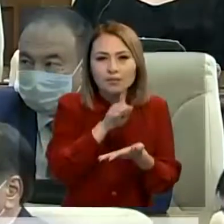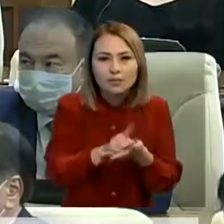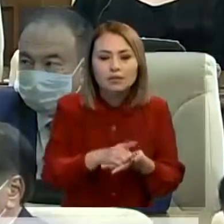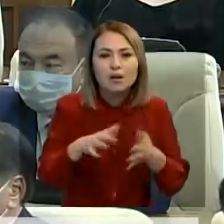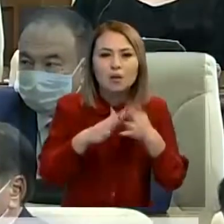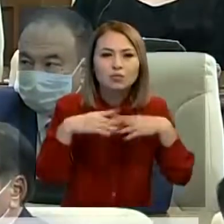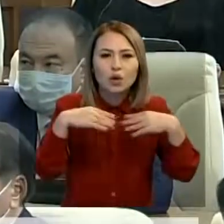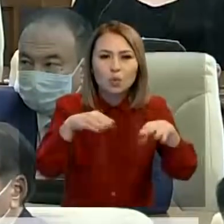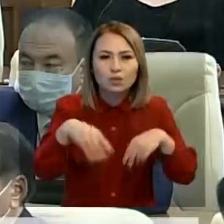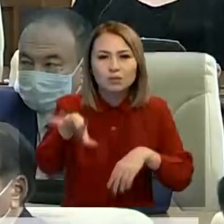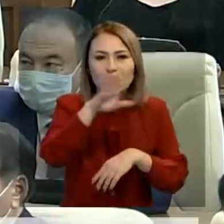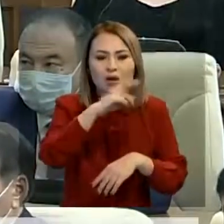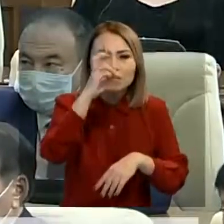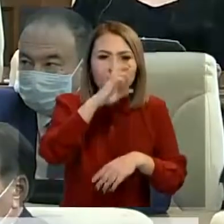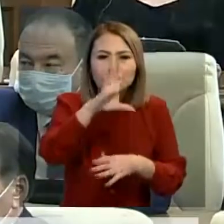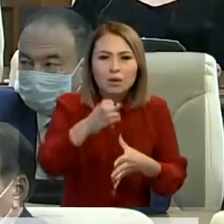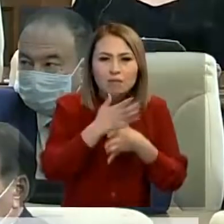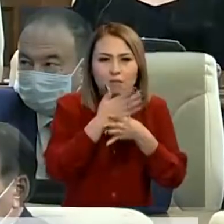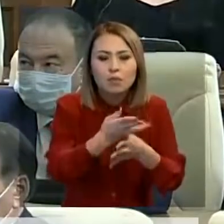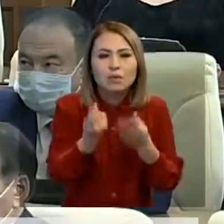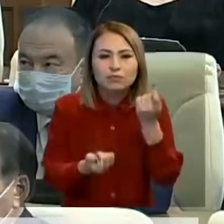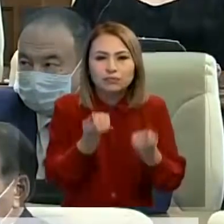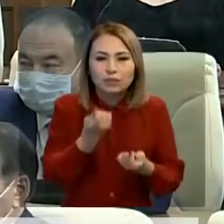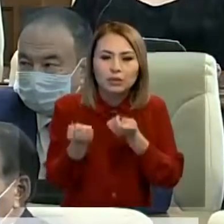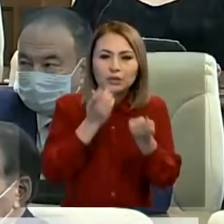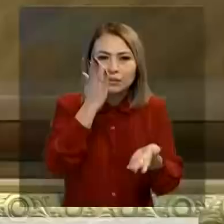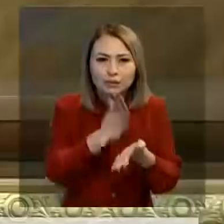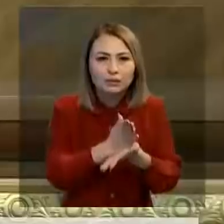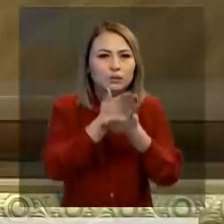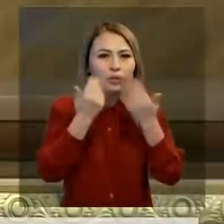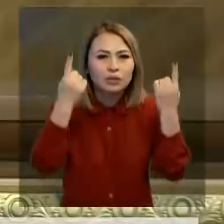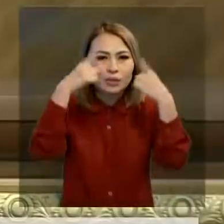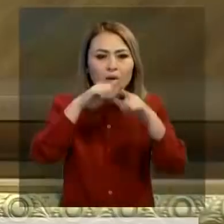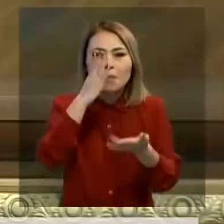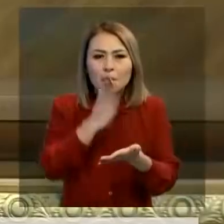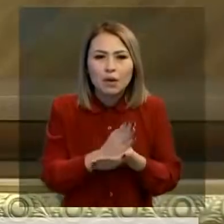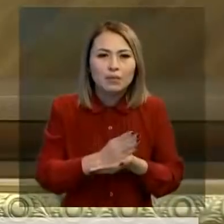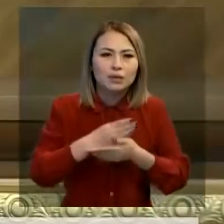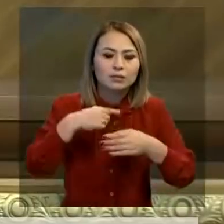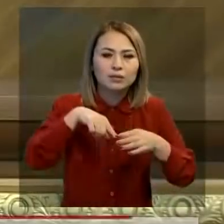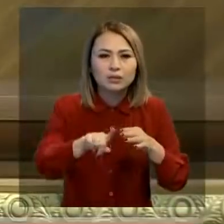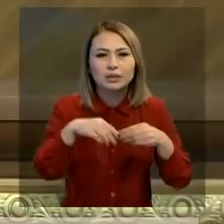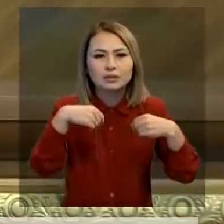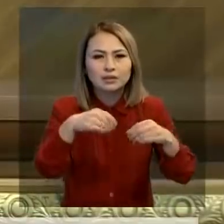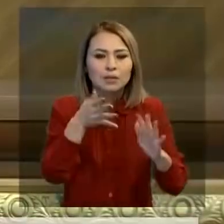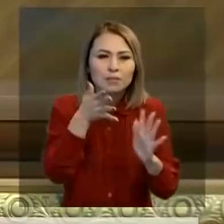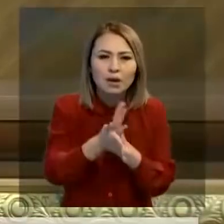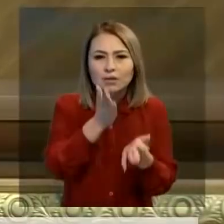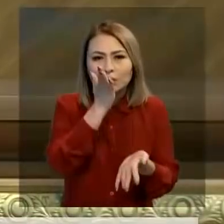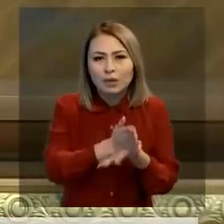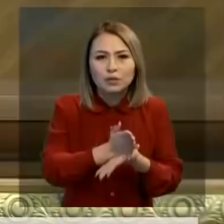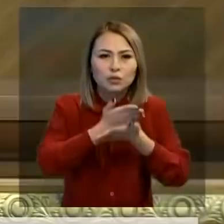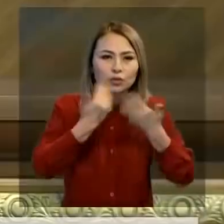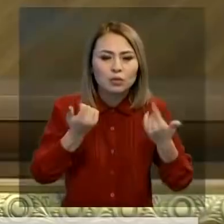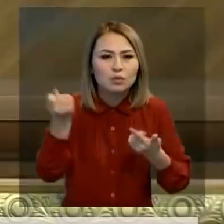Дихандарға қажетті жанармайды қол жетімді бағамен жеткізіп жатыр ма? Техника, тұқым қоры, тыңайтқыш жергілікті ме, барлығын тағы